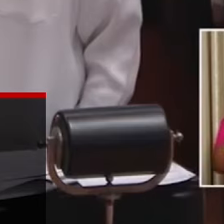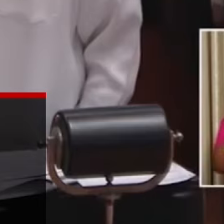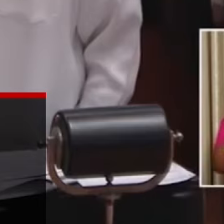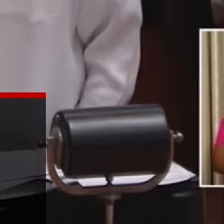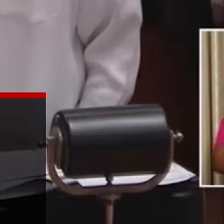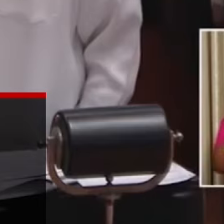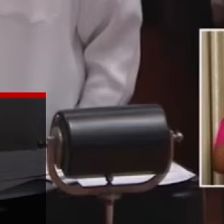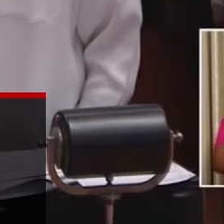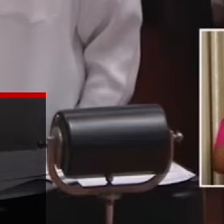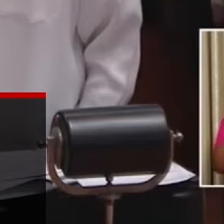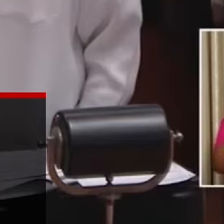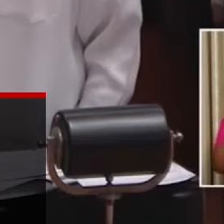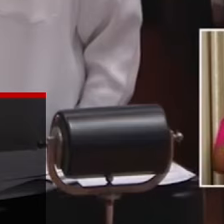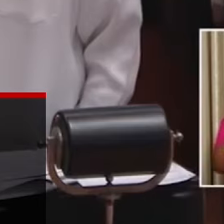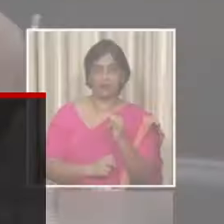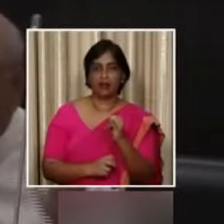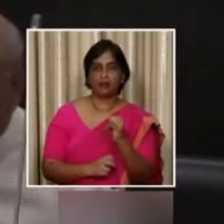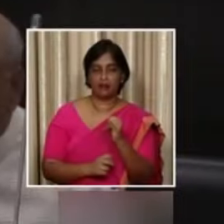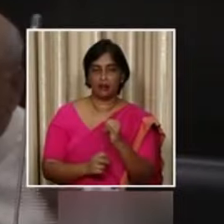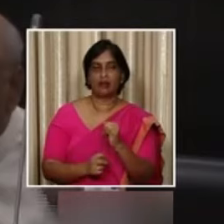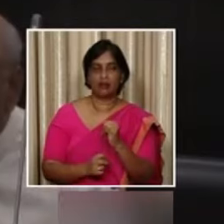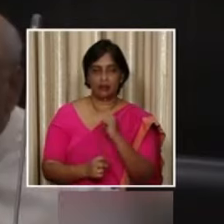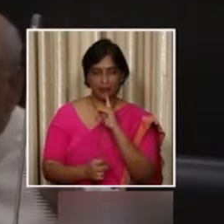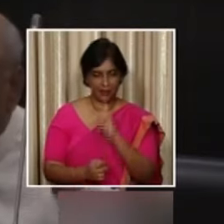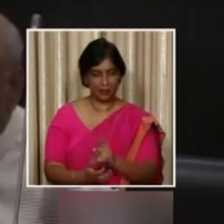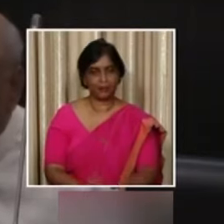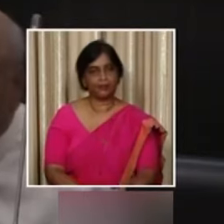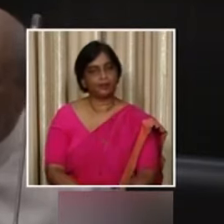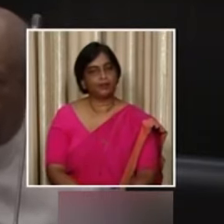නැතුව බය දුවන එක සුබද අසුබද කියලා.